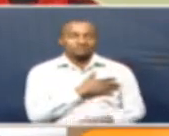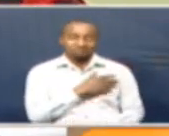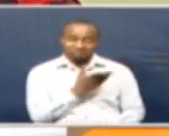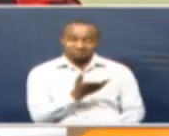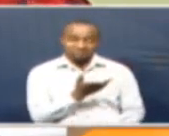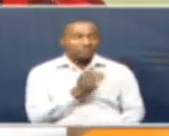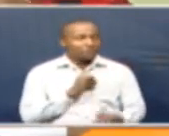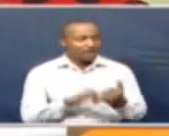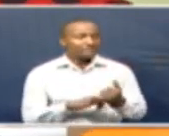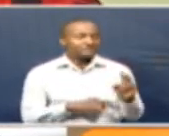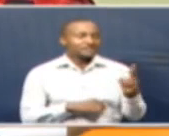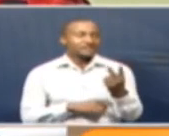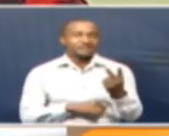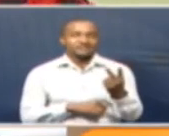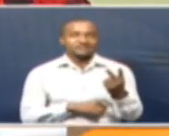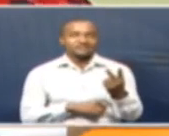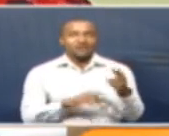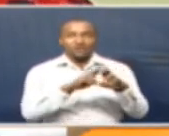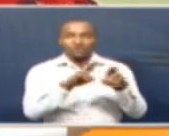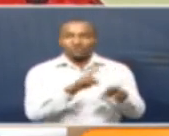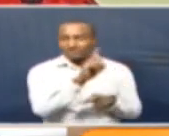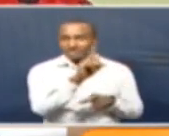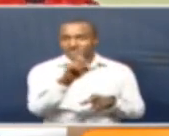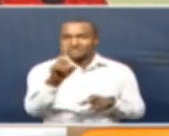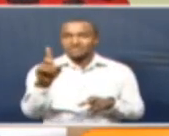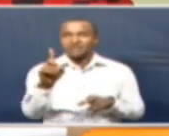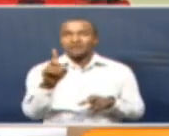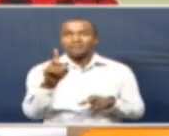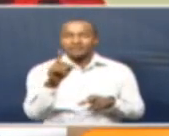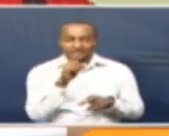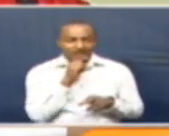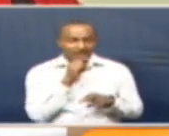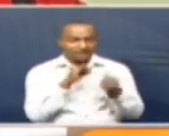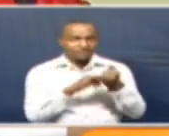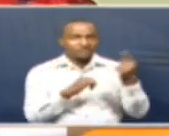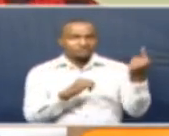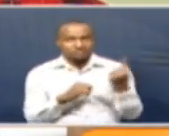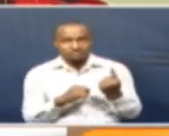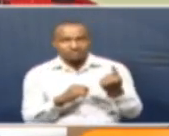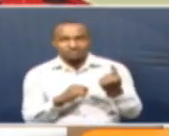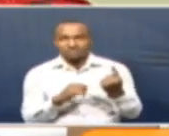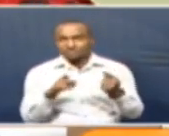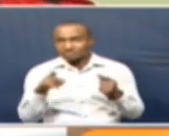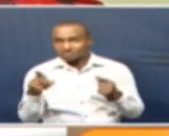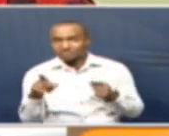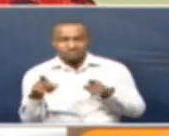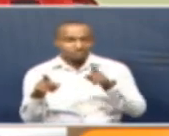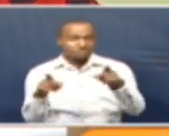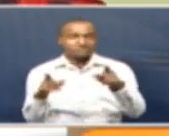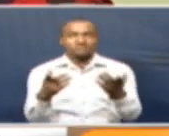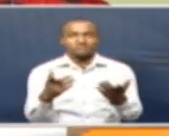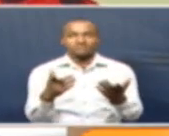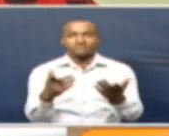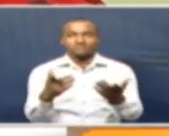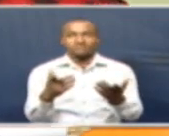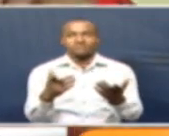sababu ni mtu ambaye ana uwezo, zile rumu za kulala kila mtu ako nake, lakini yule bwana utafuta siku pia kaja kwangu nikiwa pale ni ukoo wa bwana,